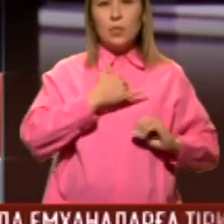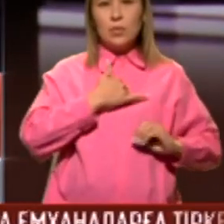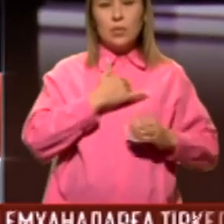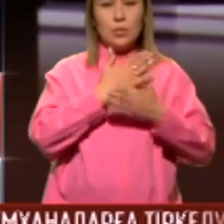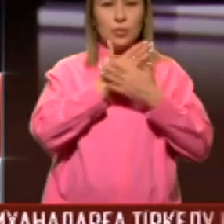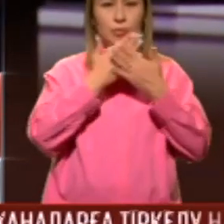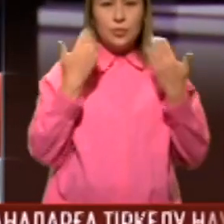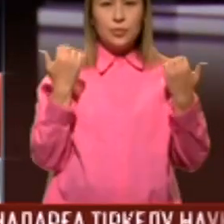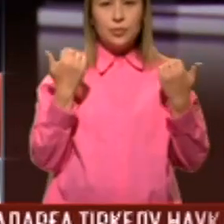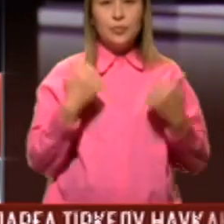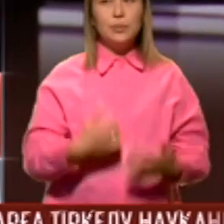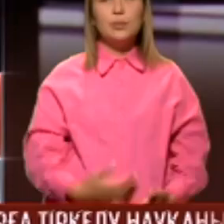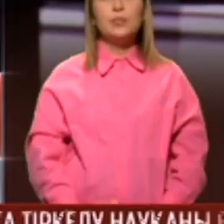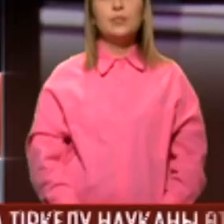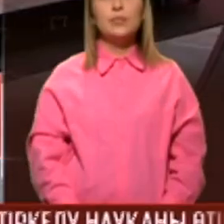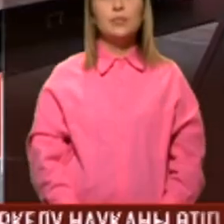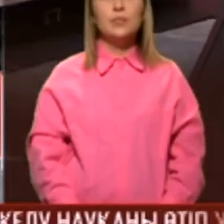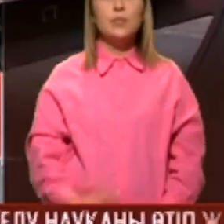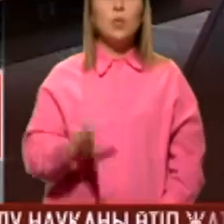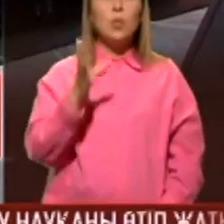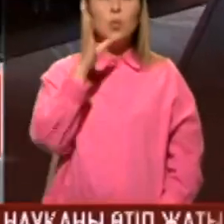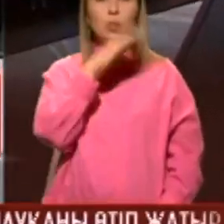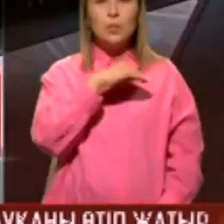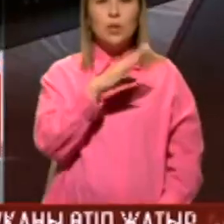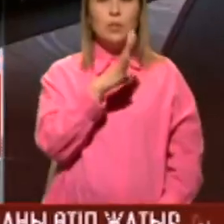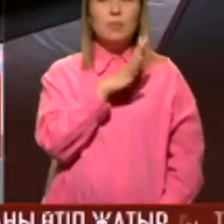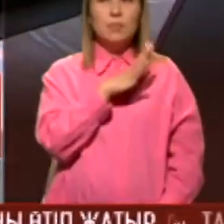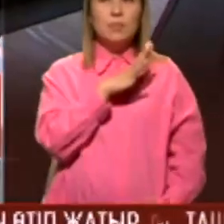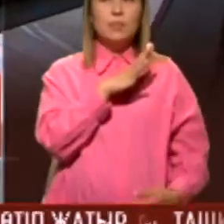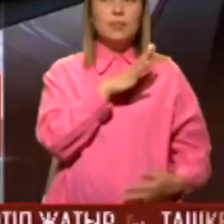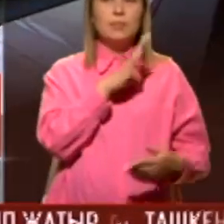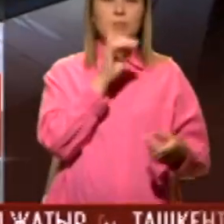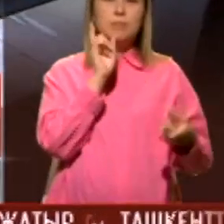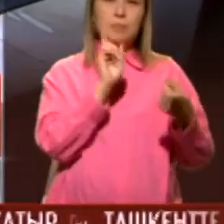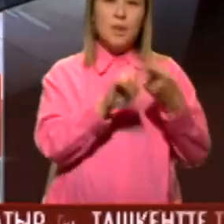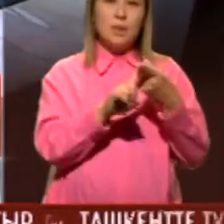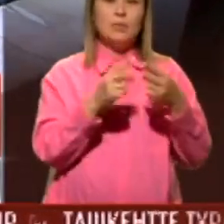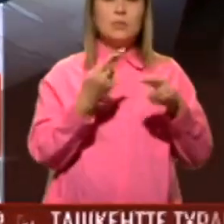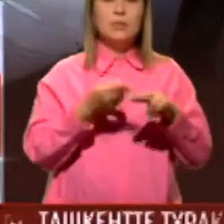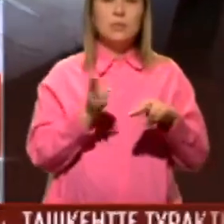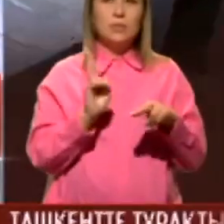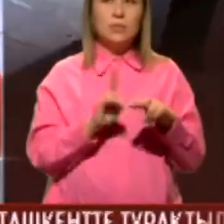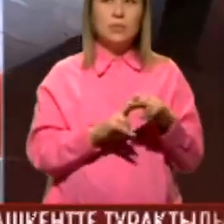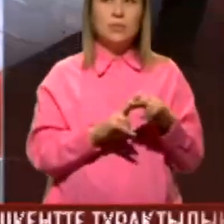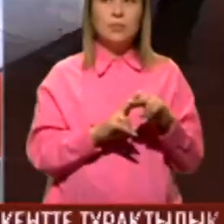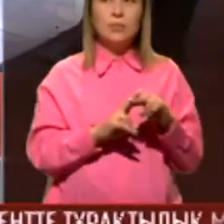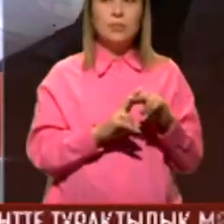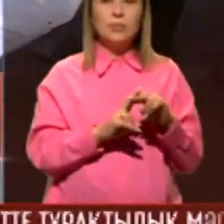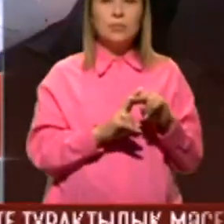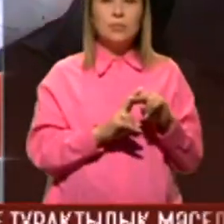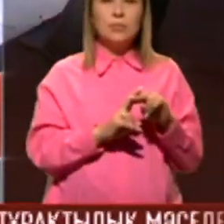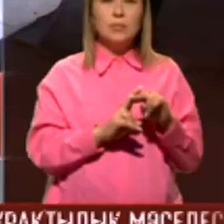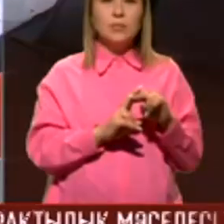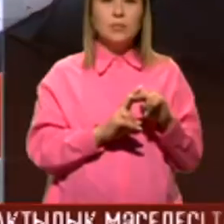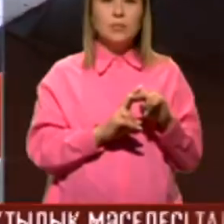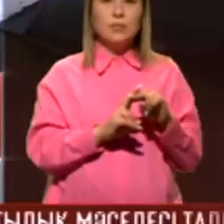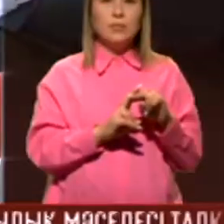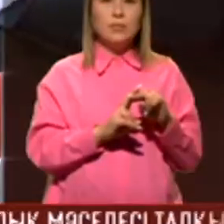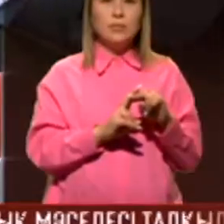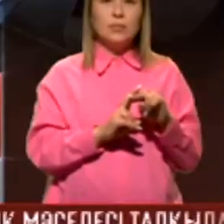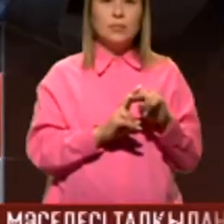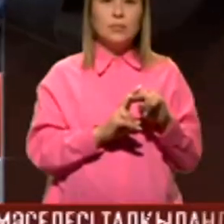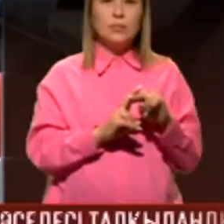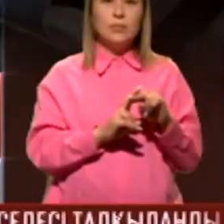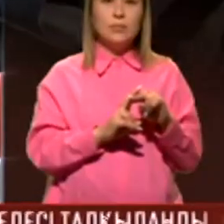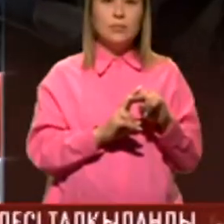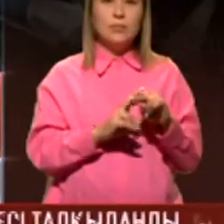алдын алуда реттеп тастадық қой. Негізі үлгердік. Байланысты сол деп есептеймін енді. Мен өз көзқарасым. Келісесіз бе?